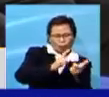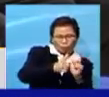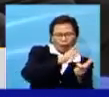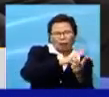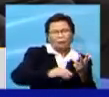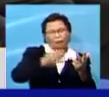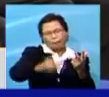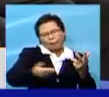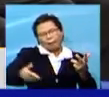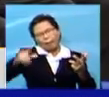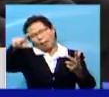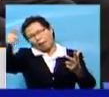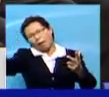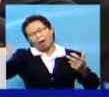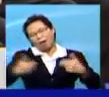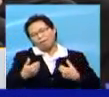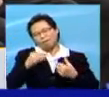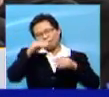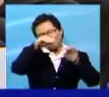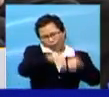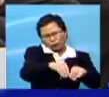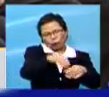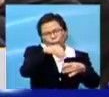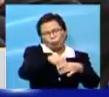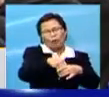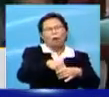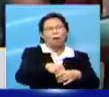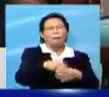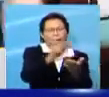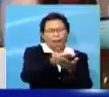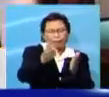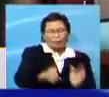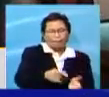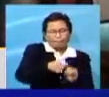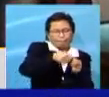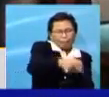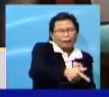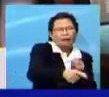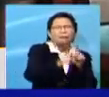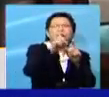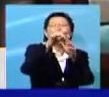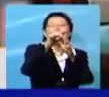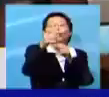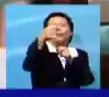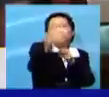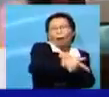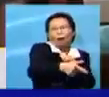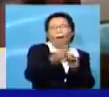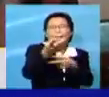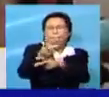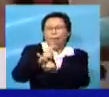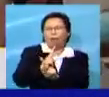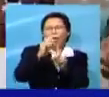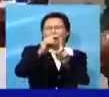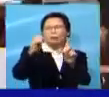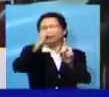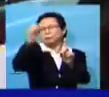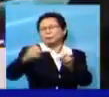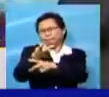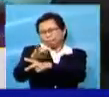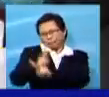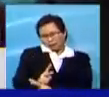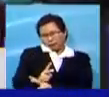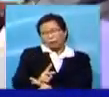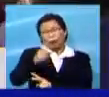beberapa perkakasan rumah yang lain. Pembeli yang layak hanya perlu membayar deposit RM1 dengan tawaran pinjaman 100%.